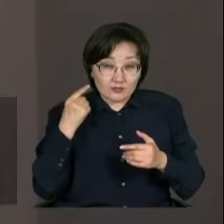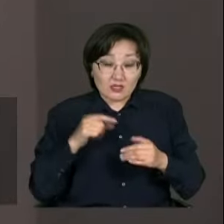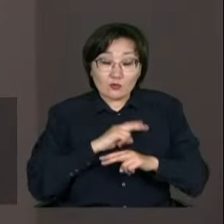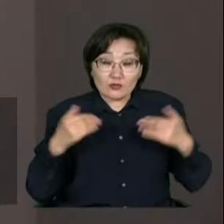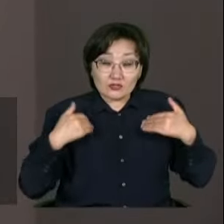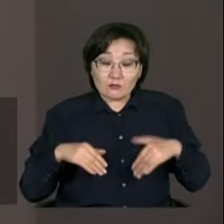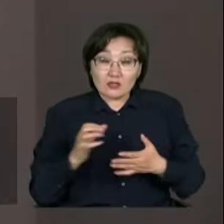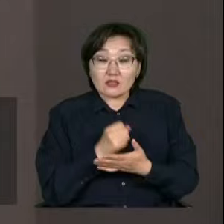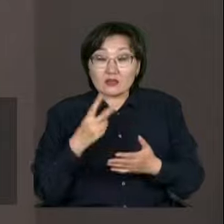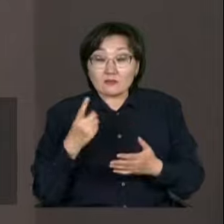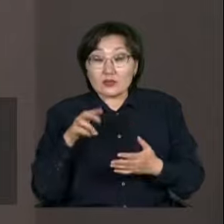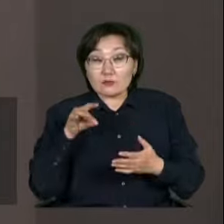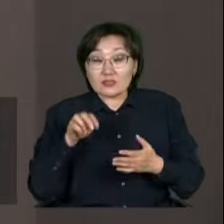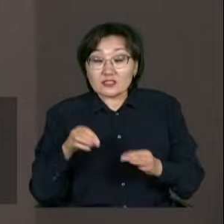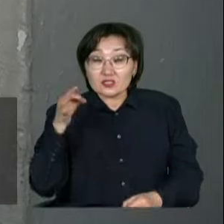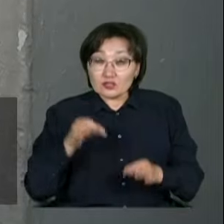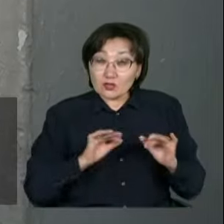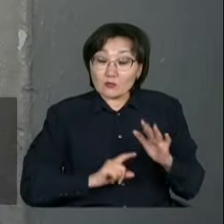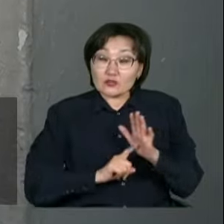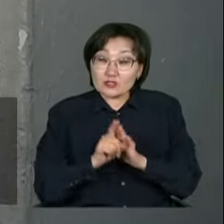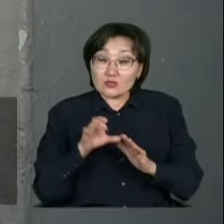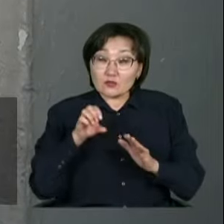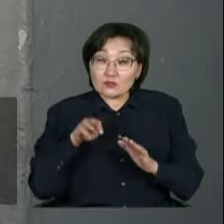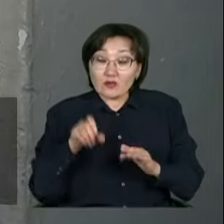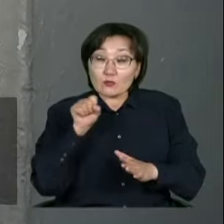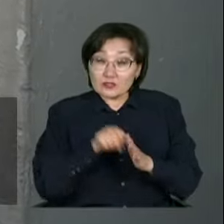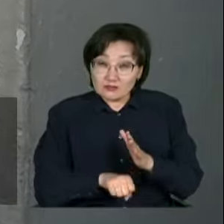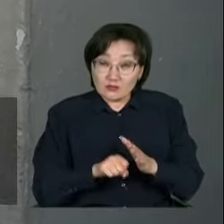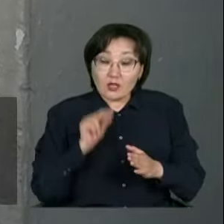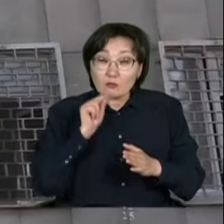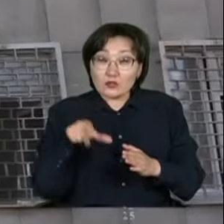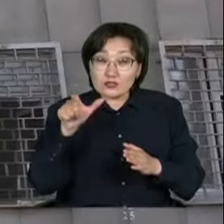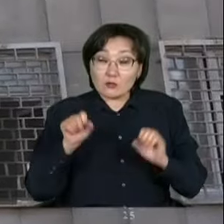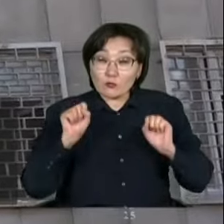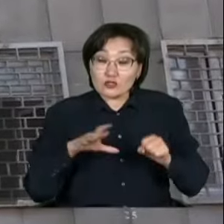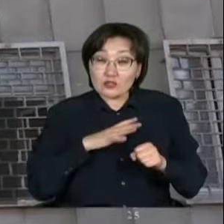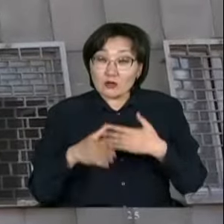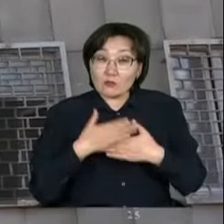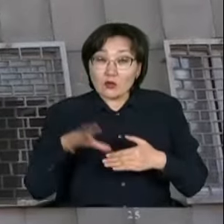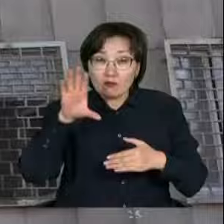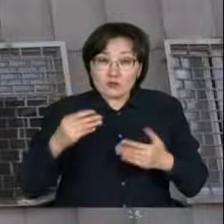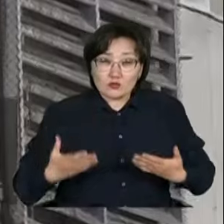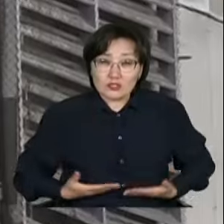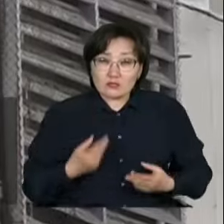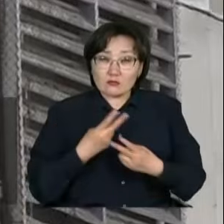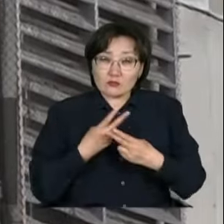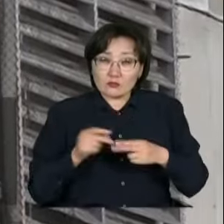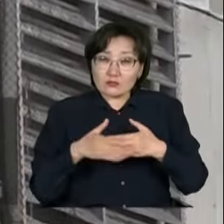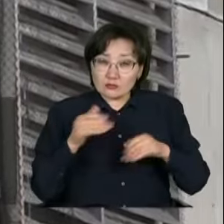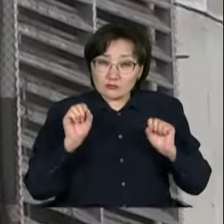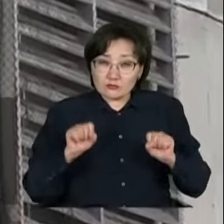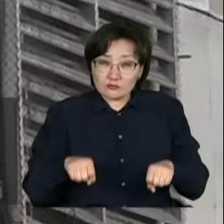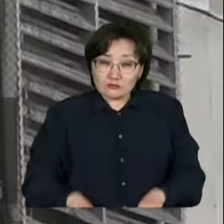нашли 21 марта. Уголовное дело возбуждено по статье «Убийство». Виновным может грозить пожизненное заключение.